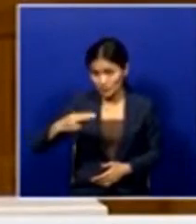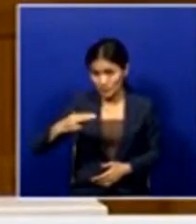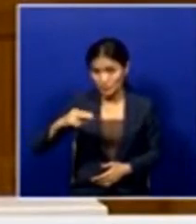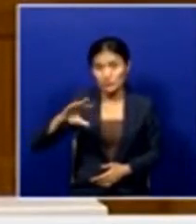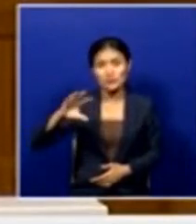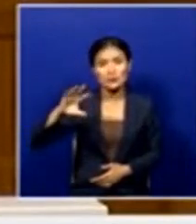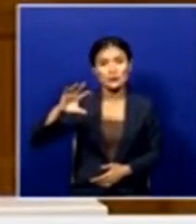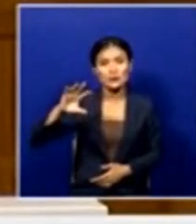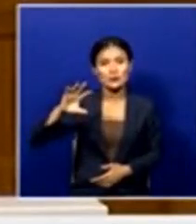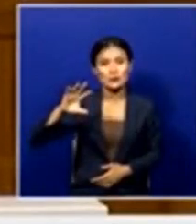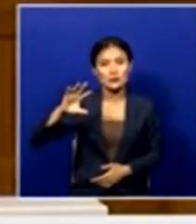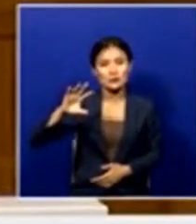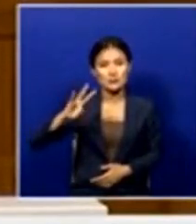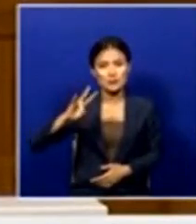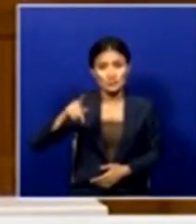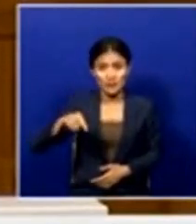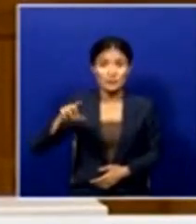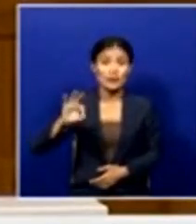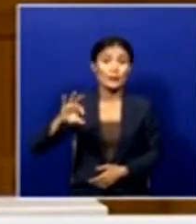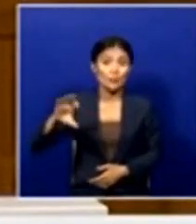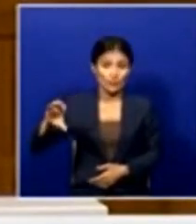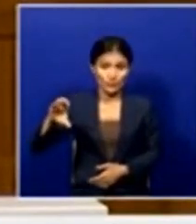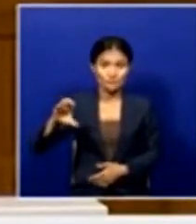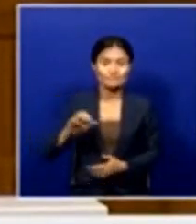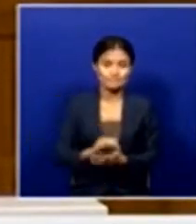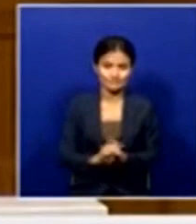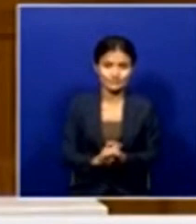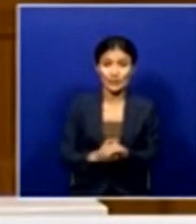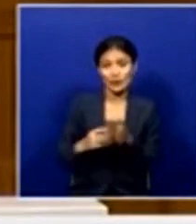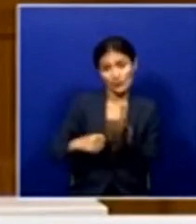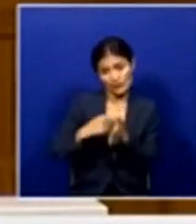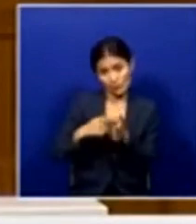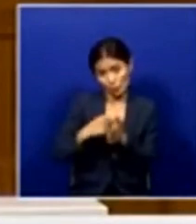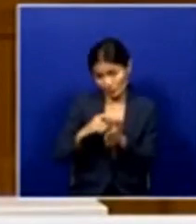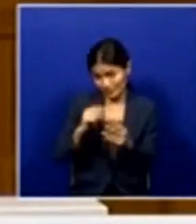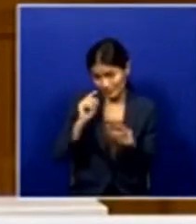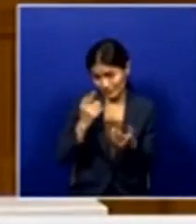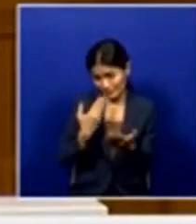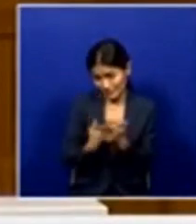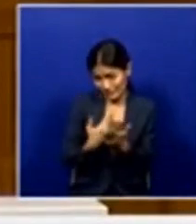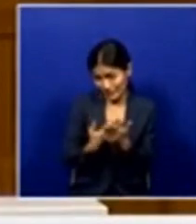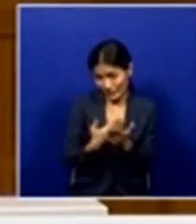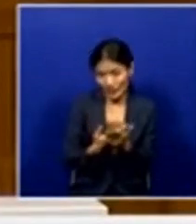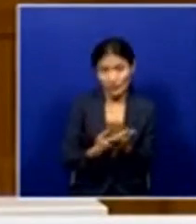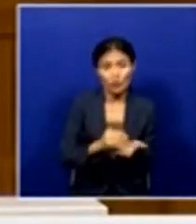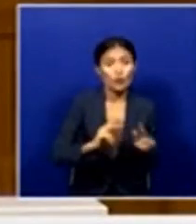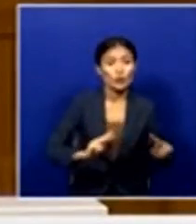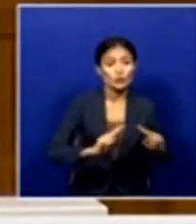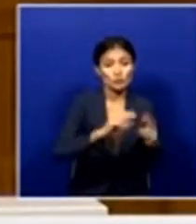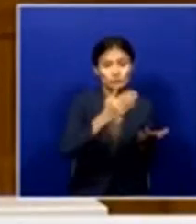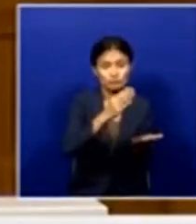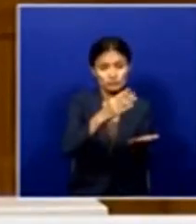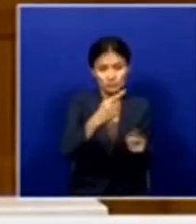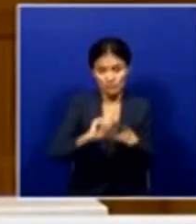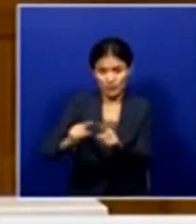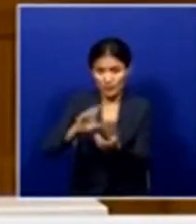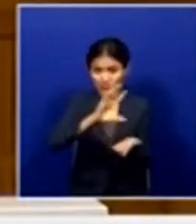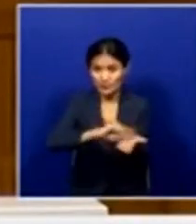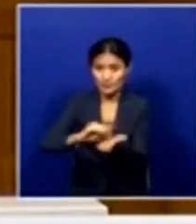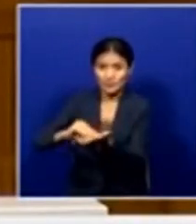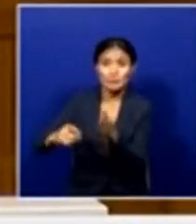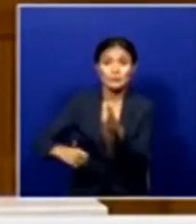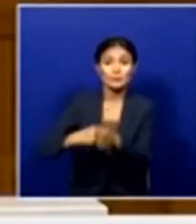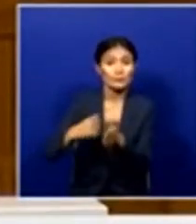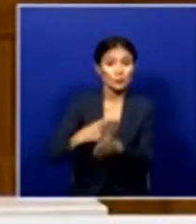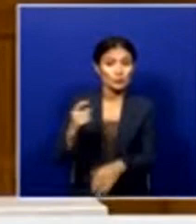88,452,597,900 บาทเหตุผลนะครับโดยที่เป็นการสมควรโอนงบประมาณรายจ่ายประจำปีงบประมาณ2563ของหน่วยรับงบ